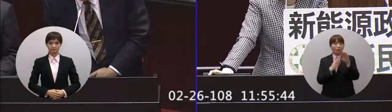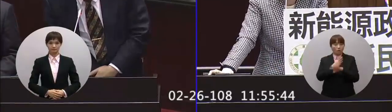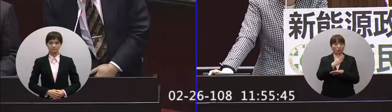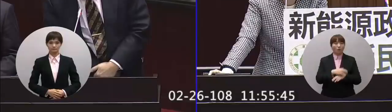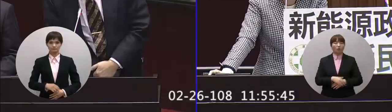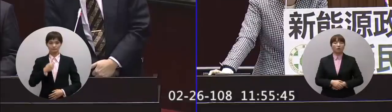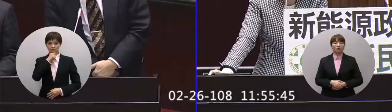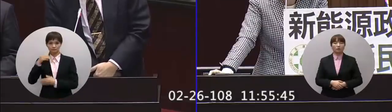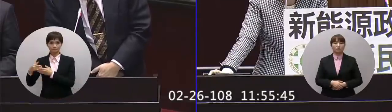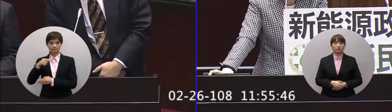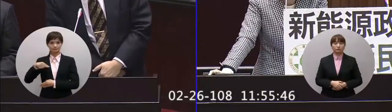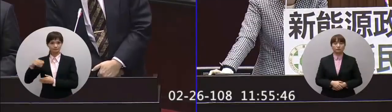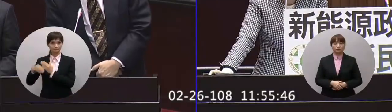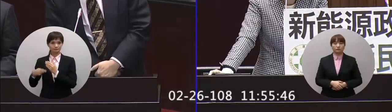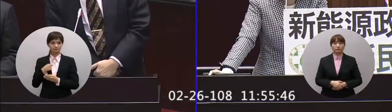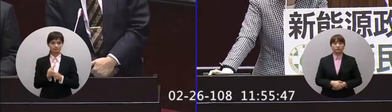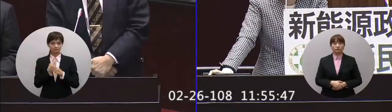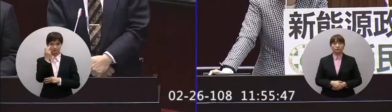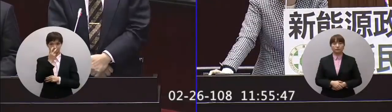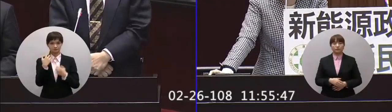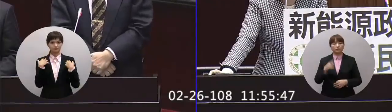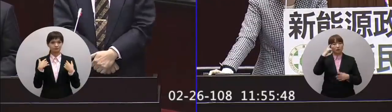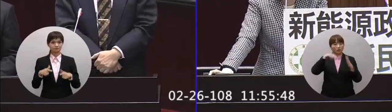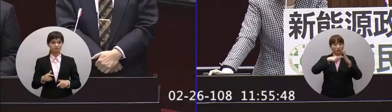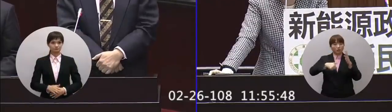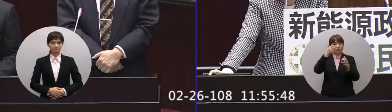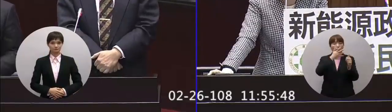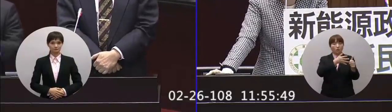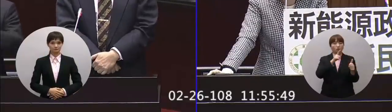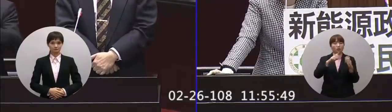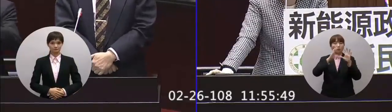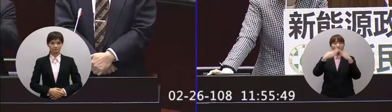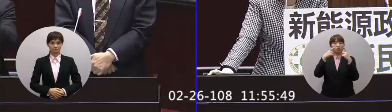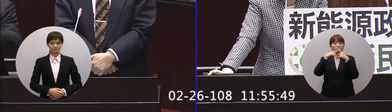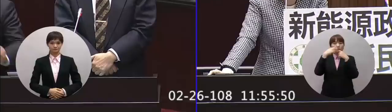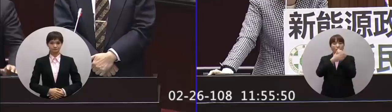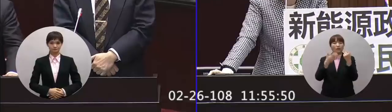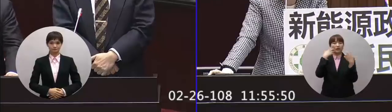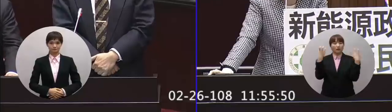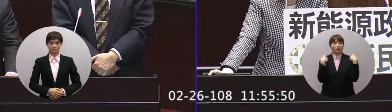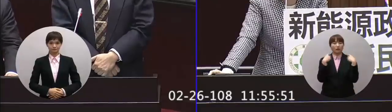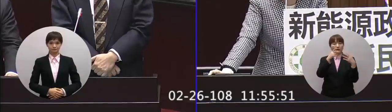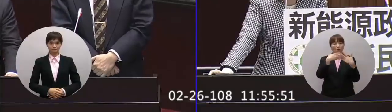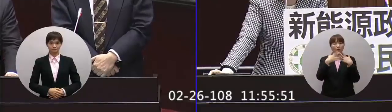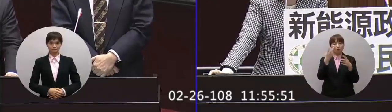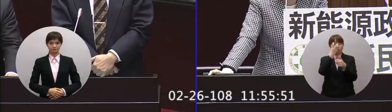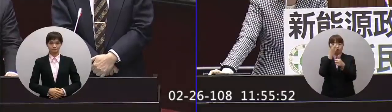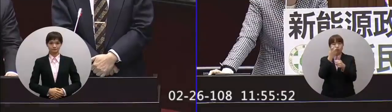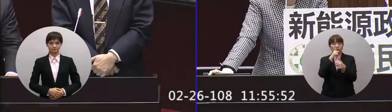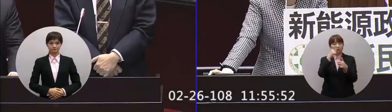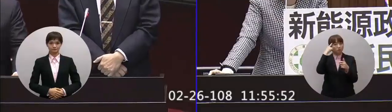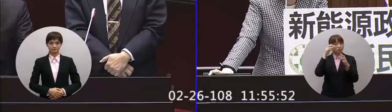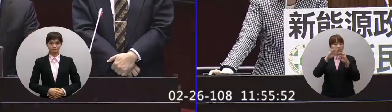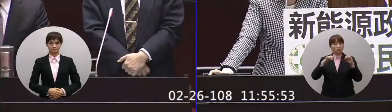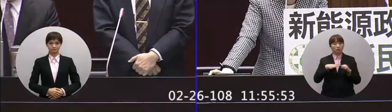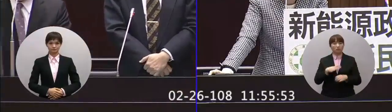管制？我是两岸条例的主管机关，我从两岸条例来回答。 那请问院长，国家机密保护法这谁是主管机关？他要不要受到管制？你有没有理解？ 刚